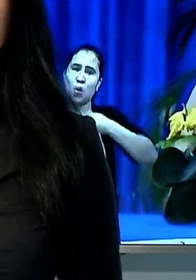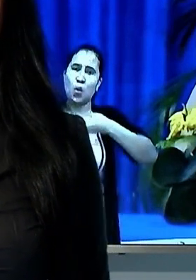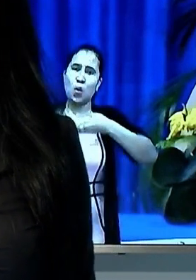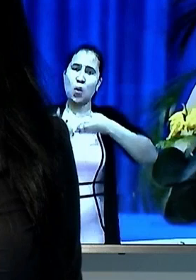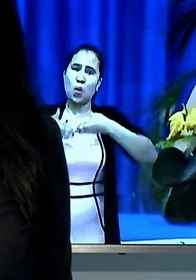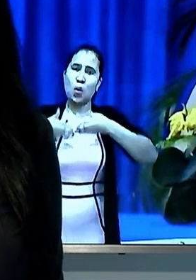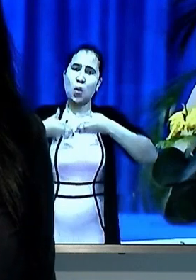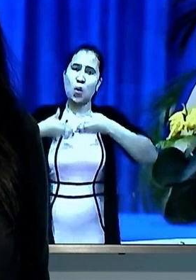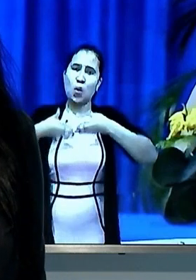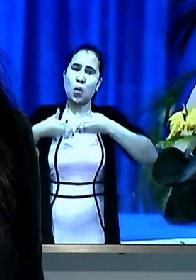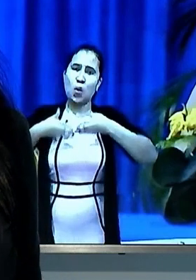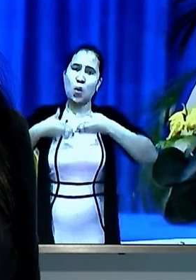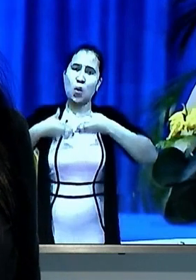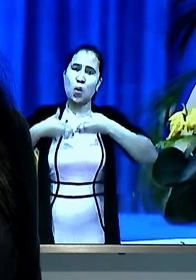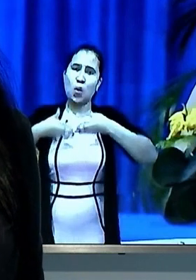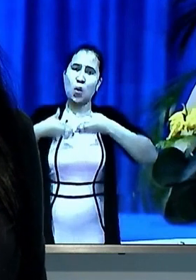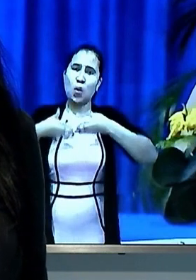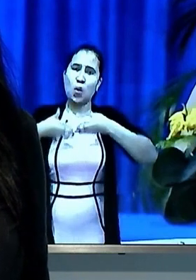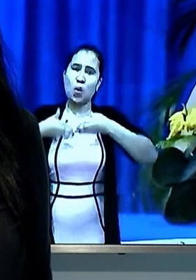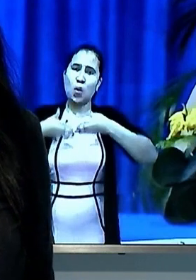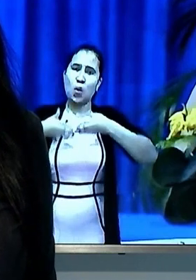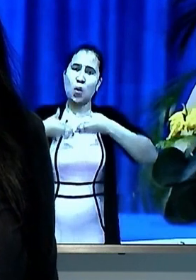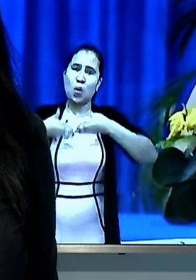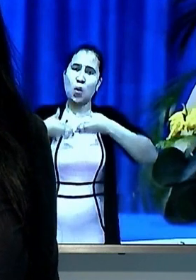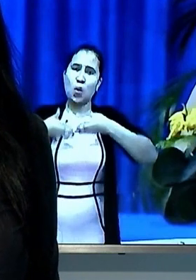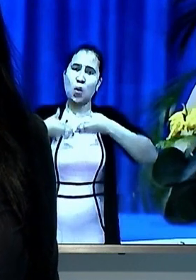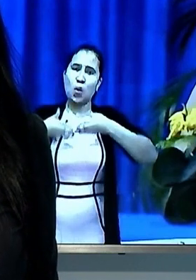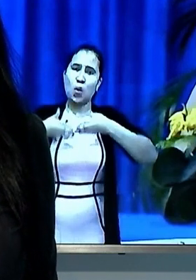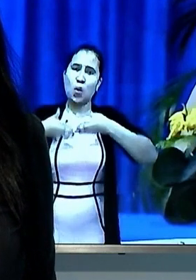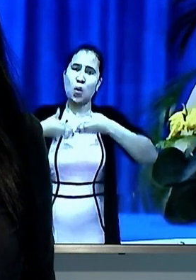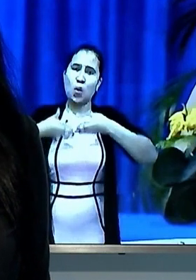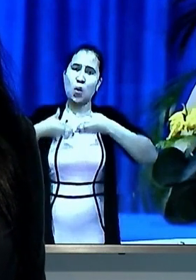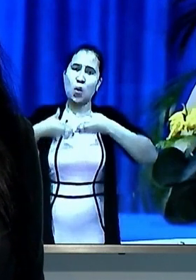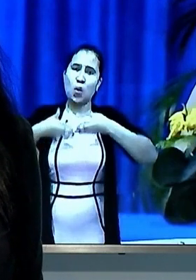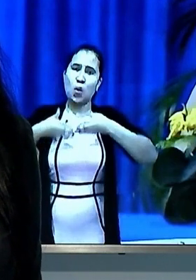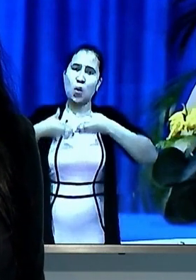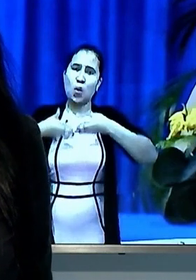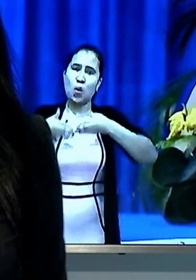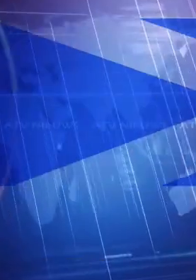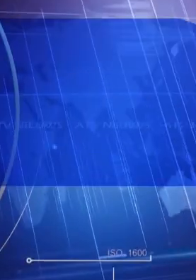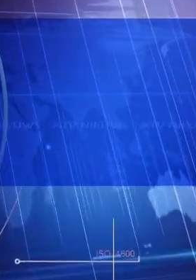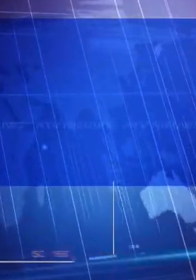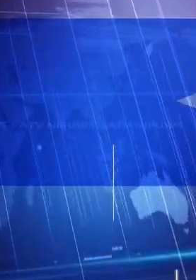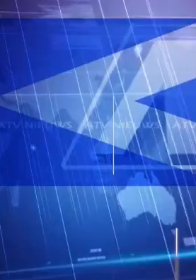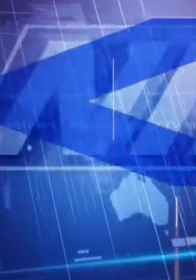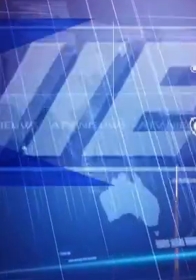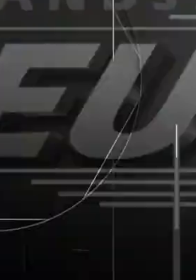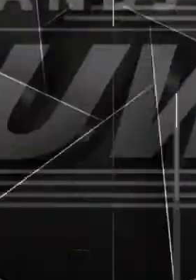nu hun deuren dicht houden, terwijl het ministerie distance learning zal introduceren.